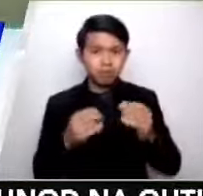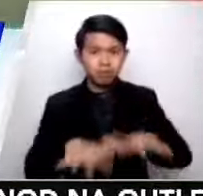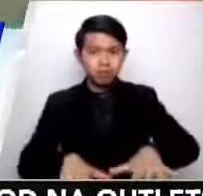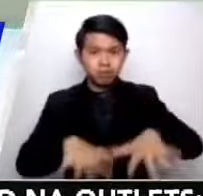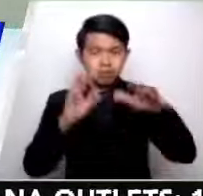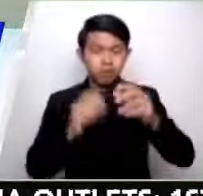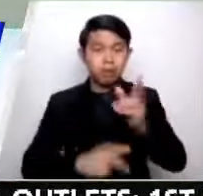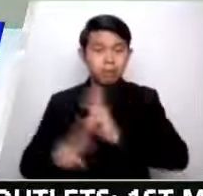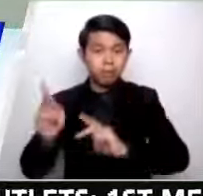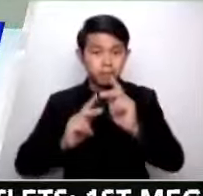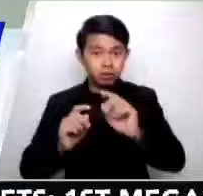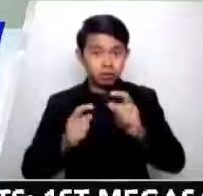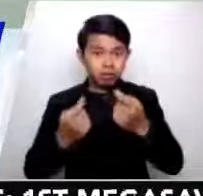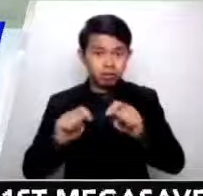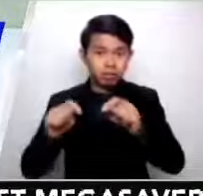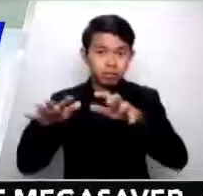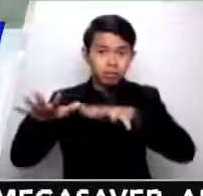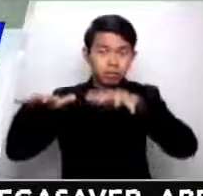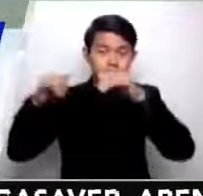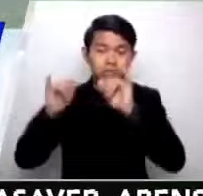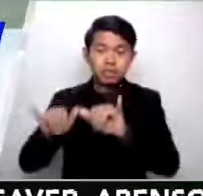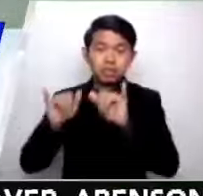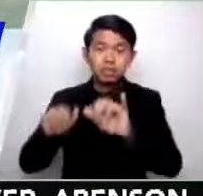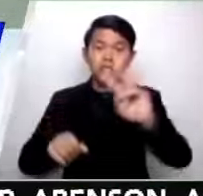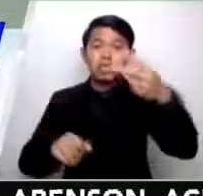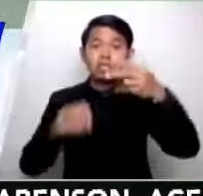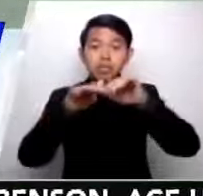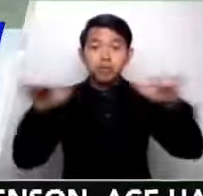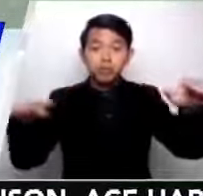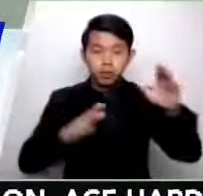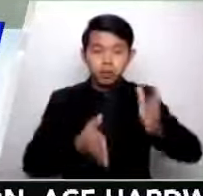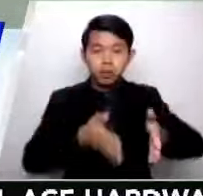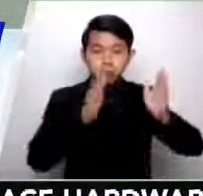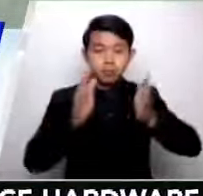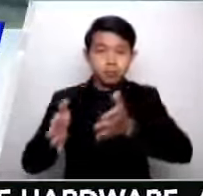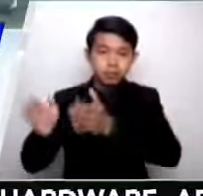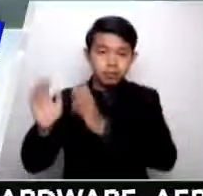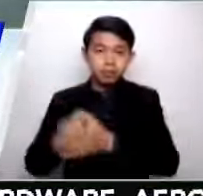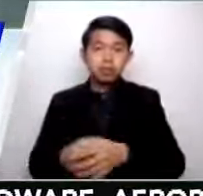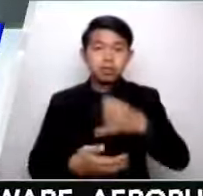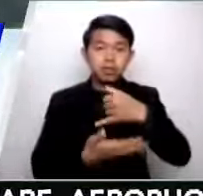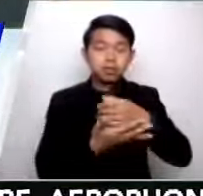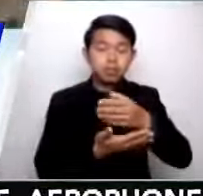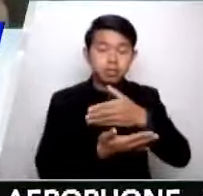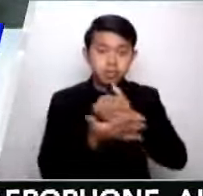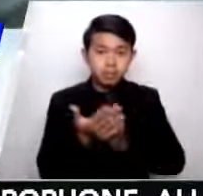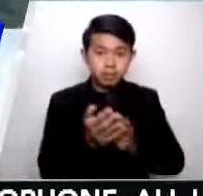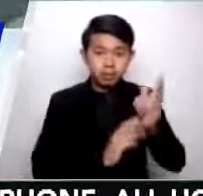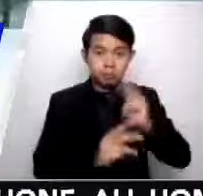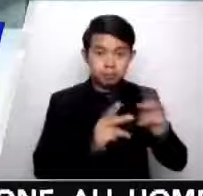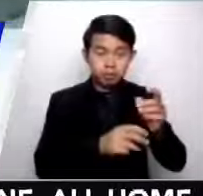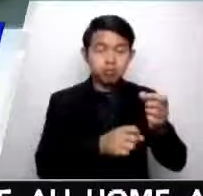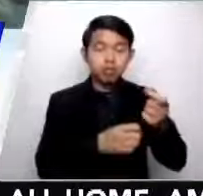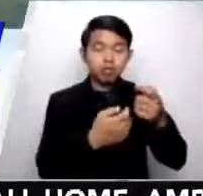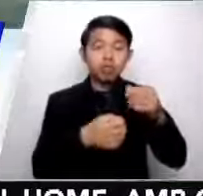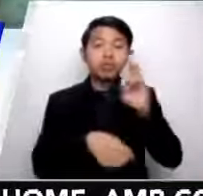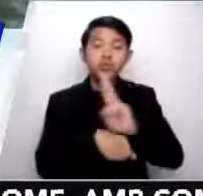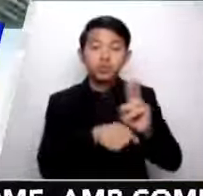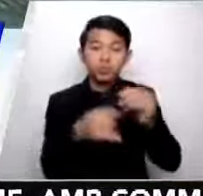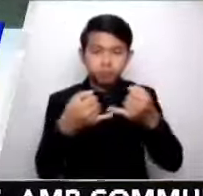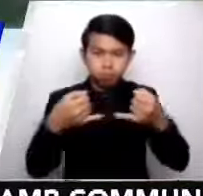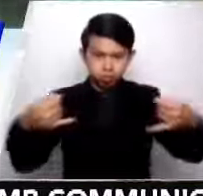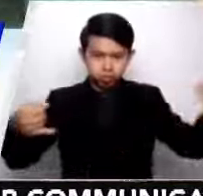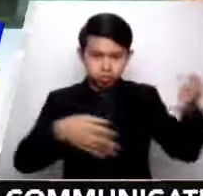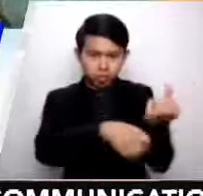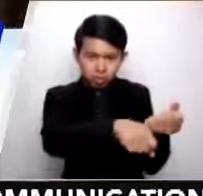bahay. May mga lumusong sa baha, ang iba sa lubid kumakapit. Isinakay sa rescue vehicles ng MMDA at Red Cross ang